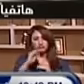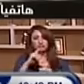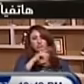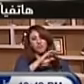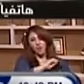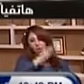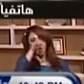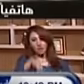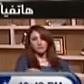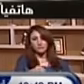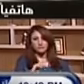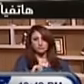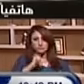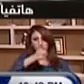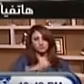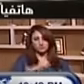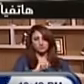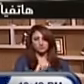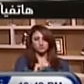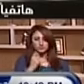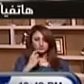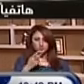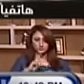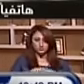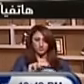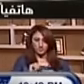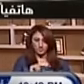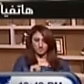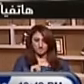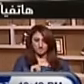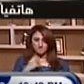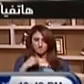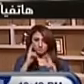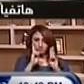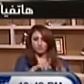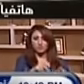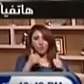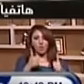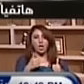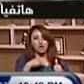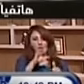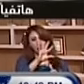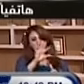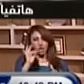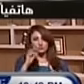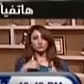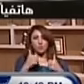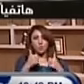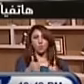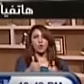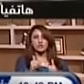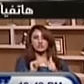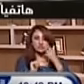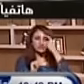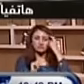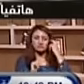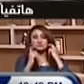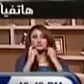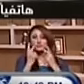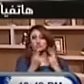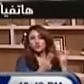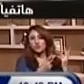والنهارده لما جالي في اللجنه التنفيذيه يعني انا كنت عن قناعه كامله قربته من مكاني بالظبط، لان هم دول